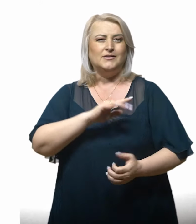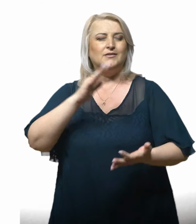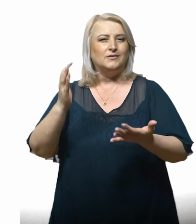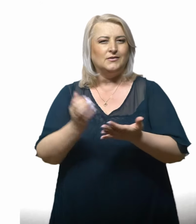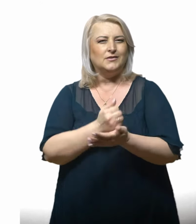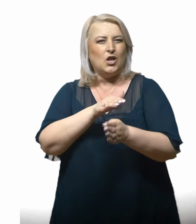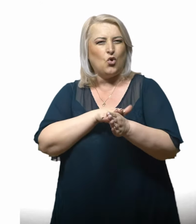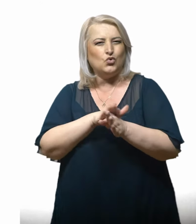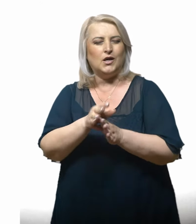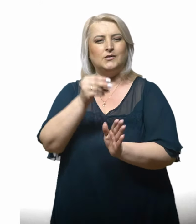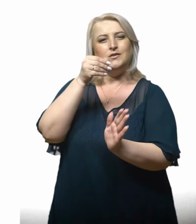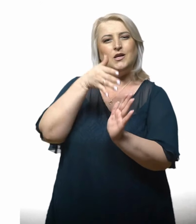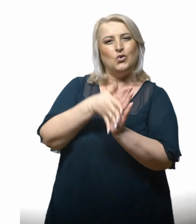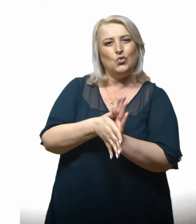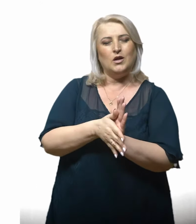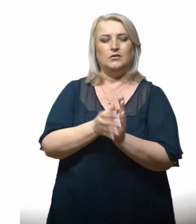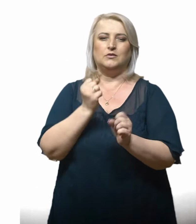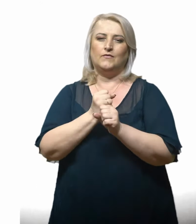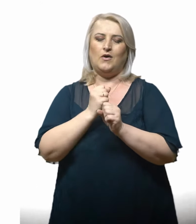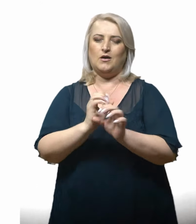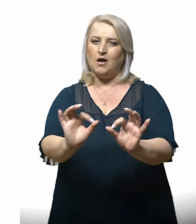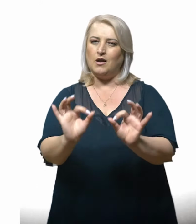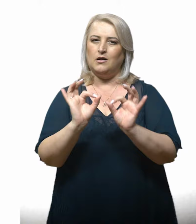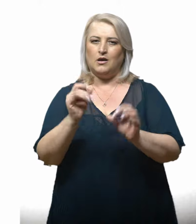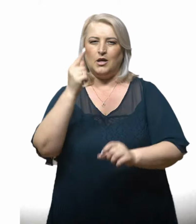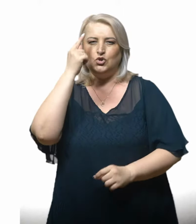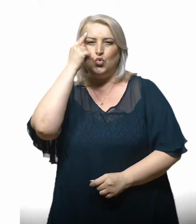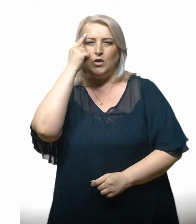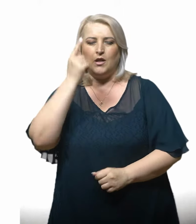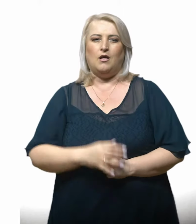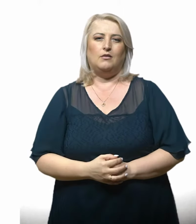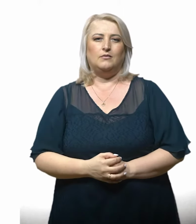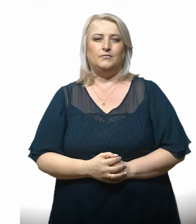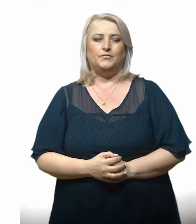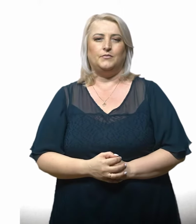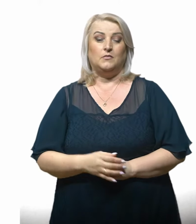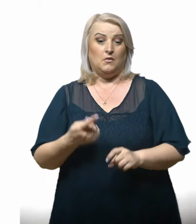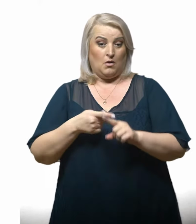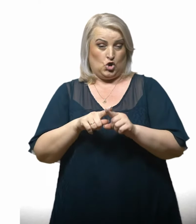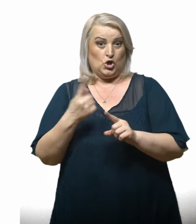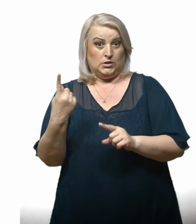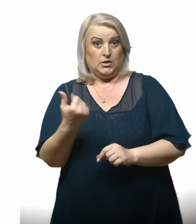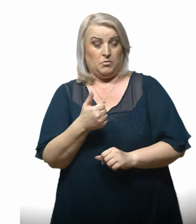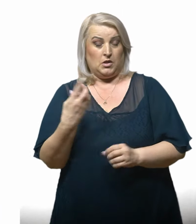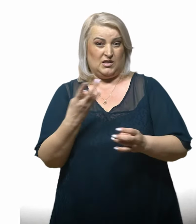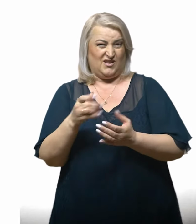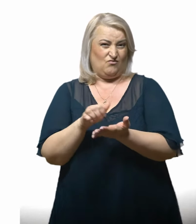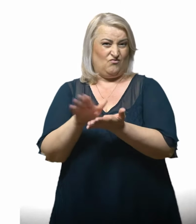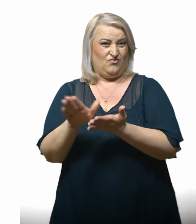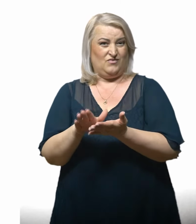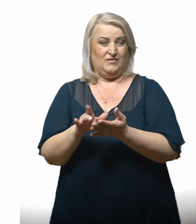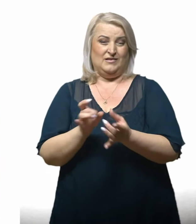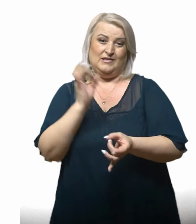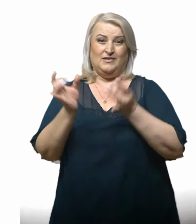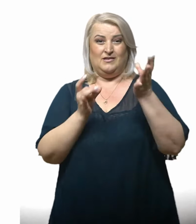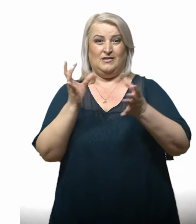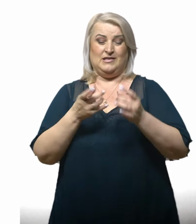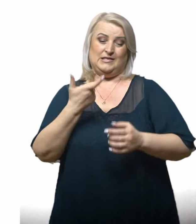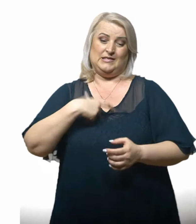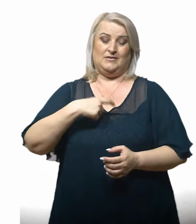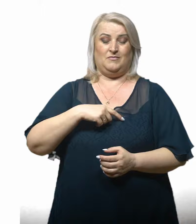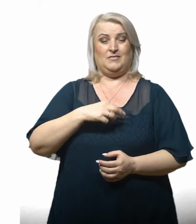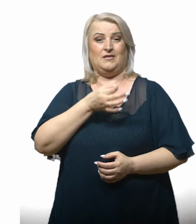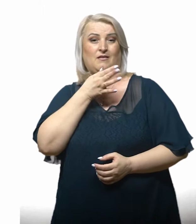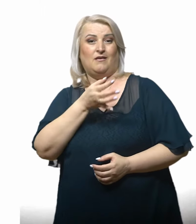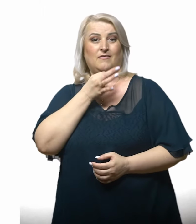reușească, cheltuielile se fac rațional. Deci, în această săptămână trebuie să renunț la una din plăcerile mele, să-i